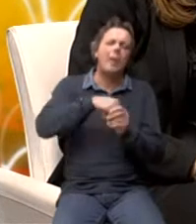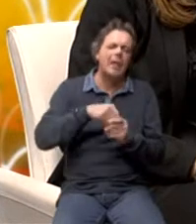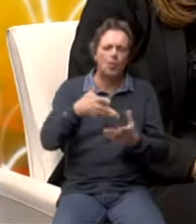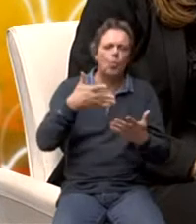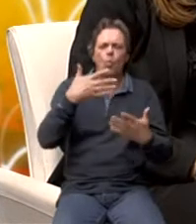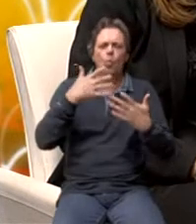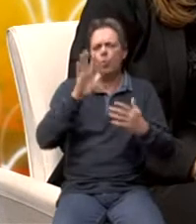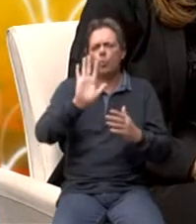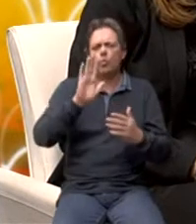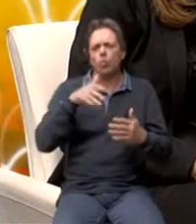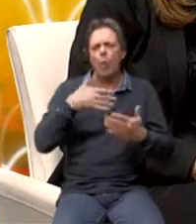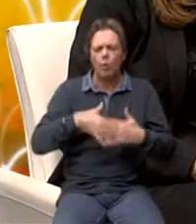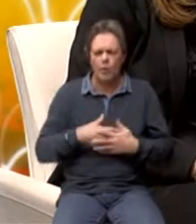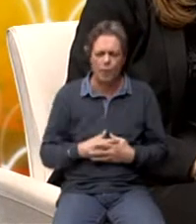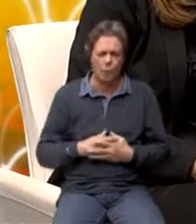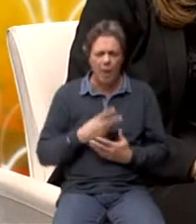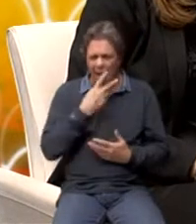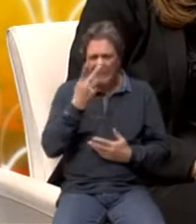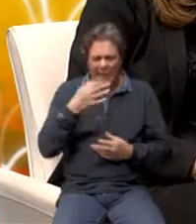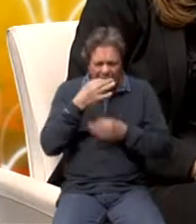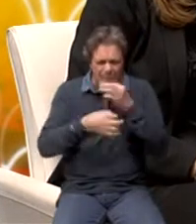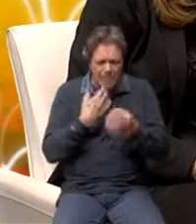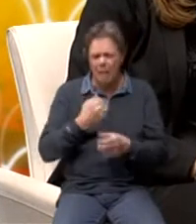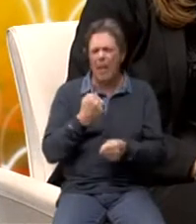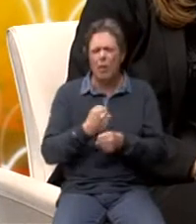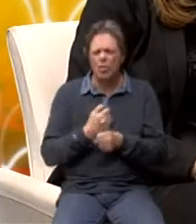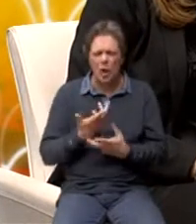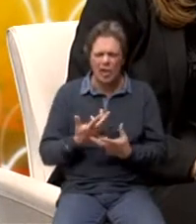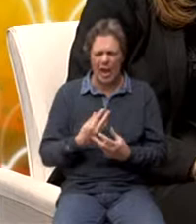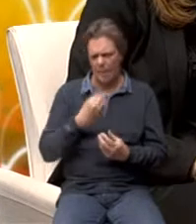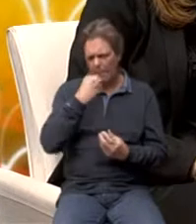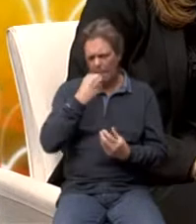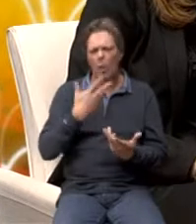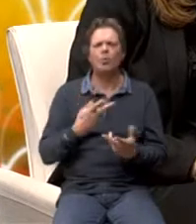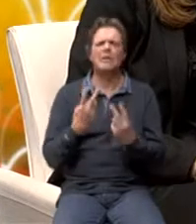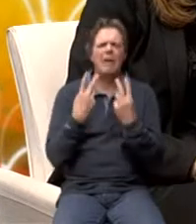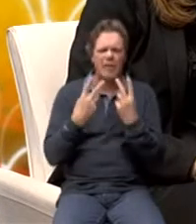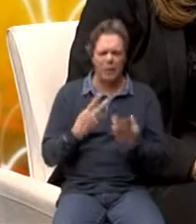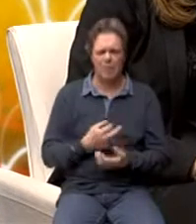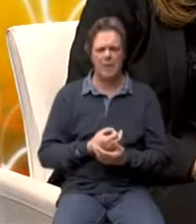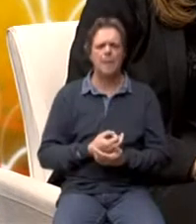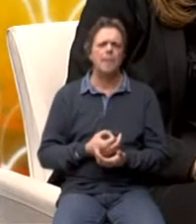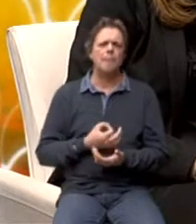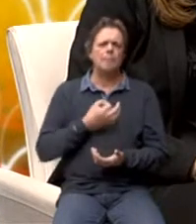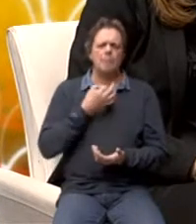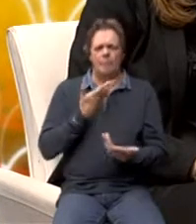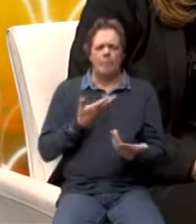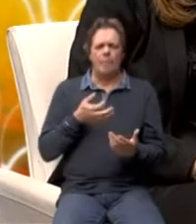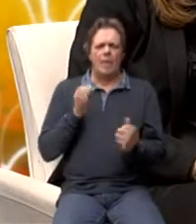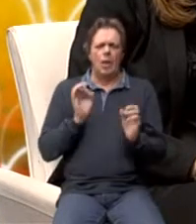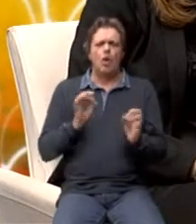slučaju, kad gledate ispitivanja koja su rađena, nutritivne vrijednosti, boljitak za čovjeka i tako